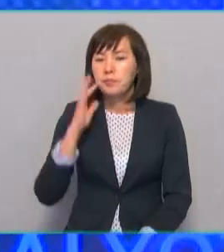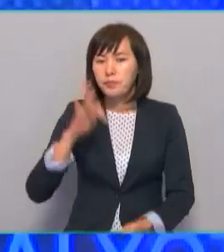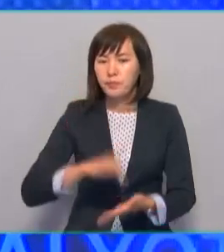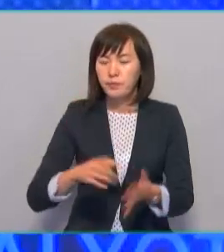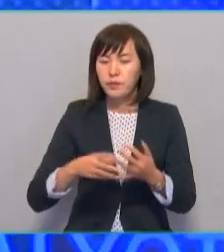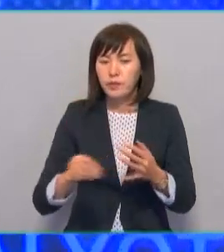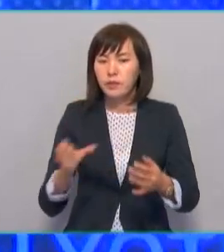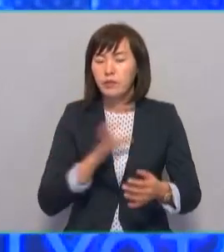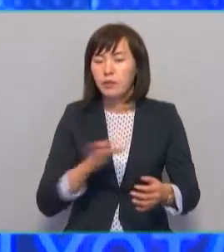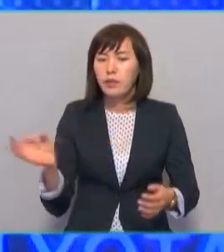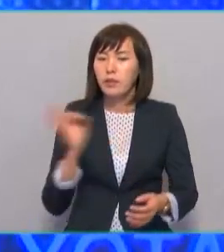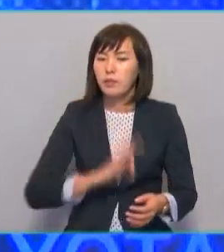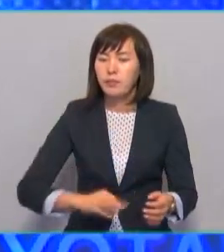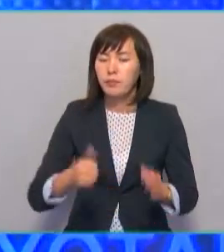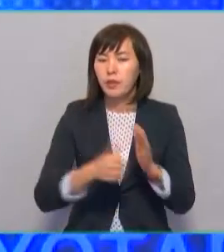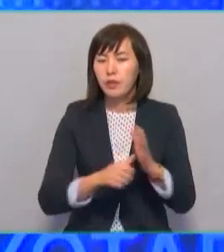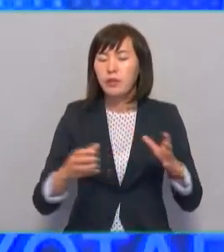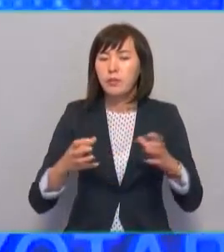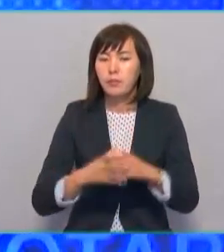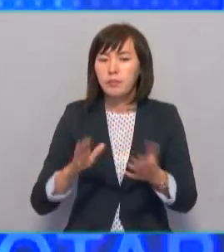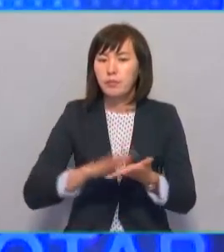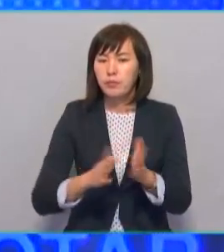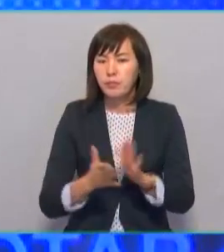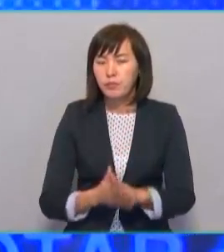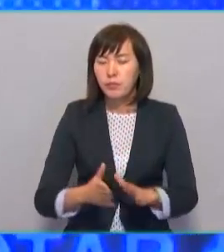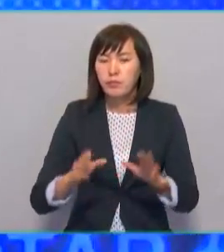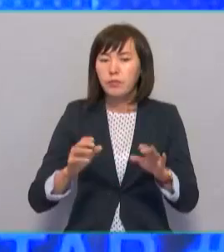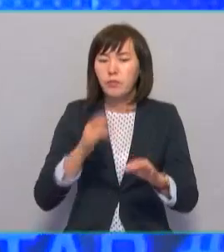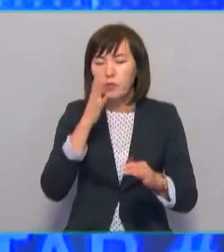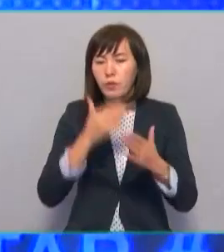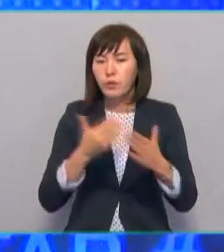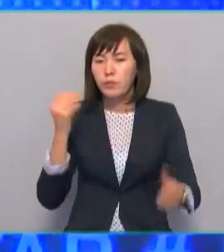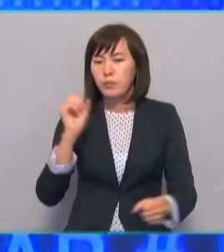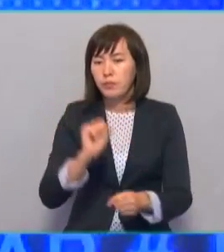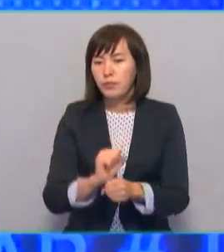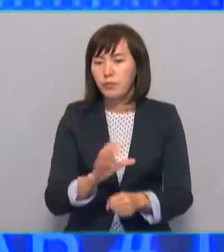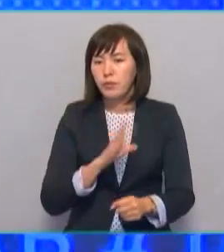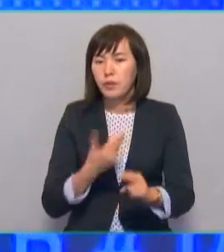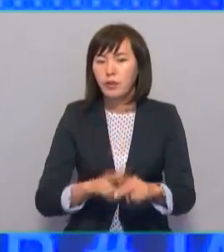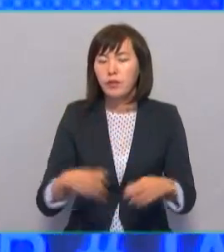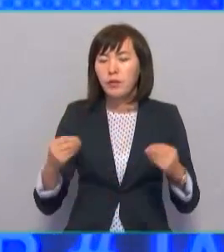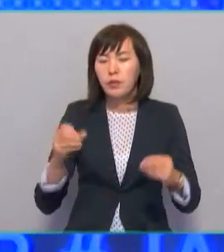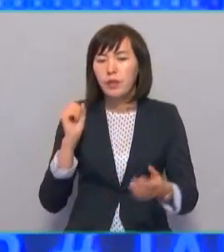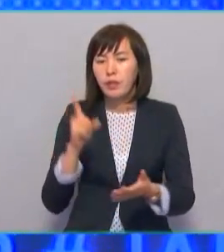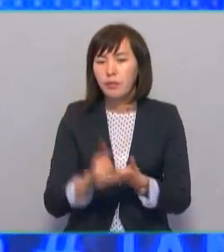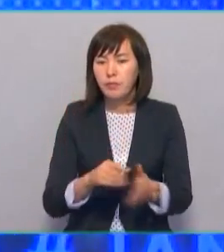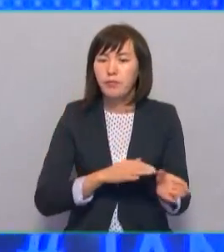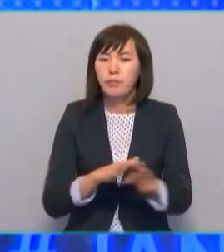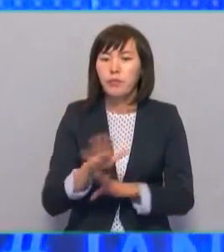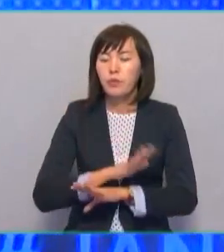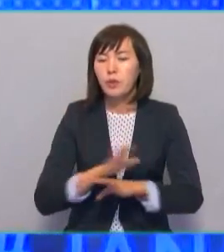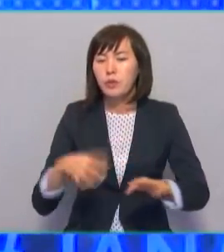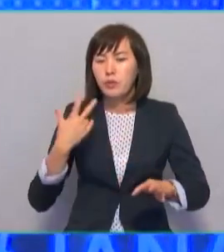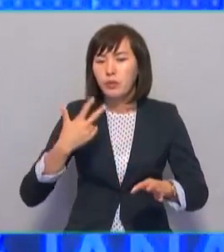Шымкентте жер қойнауын пайдаланушы 6 компаниямен жасалған келісім шарт уақытынан бұрын тоқтатылды. Оған қоса міндеттемелерді